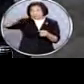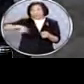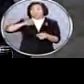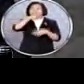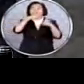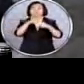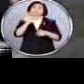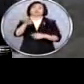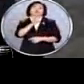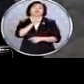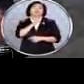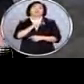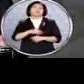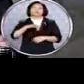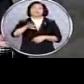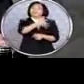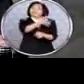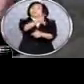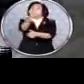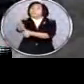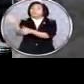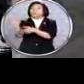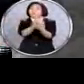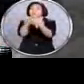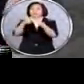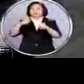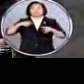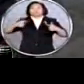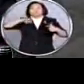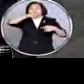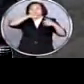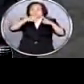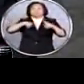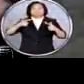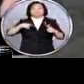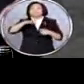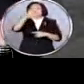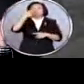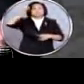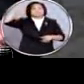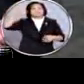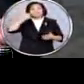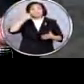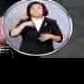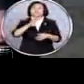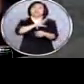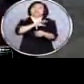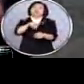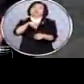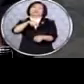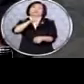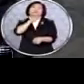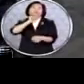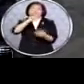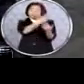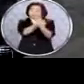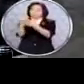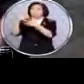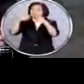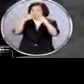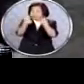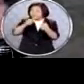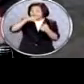人。今天在场的哪一个人会举手说我不是台湾人？这不就是台湾的共识吗？每一个在台湾的人